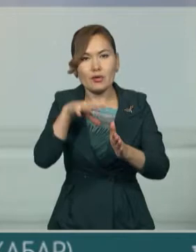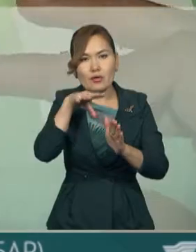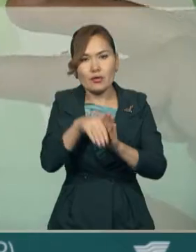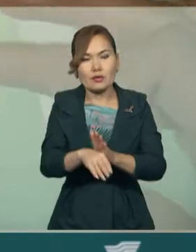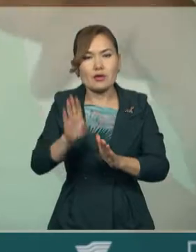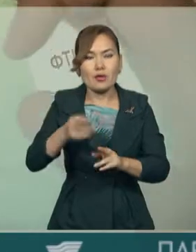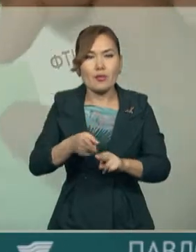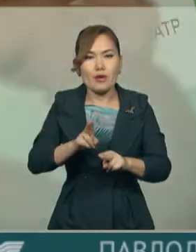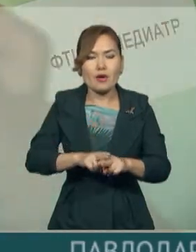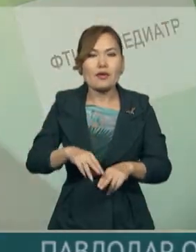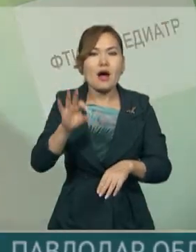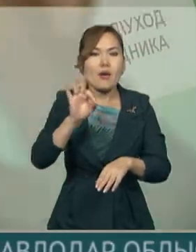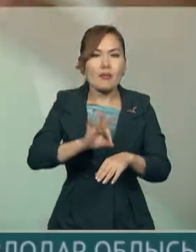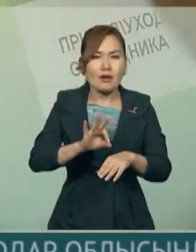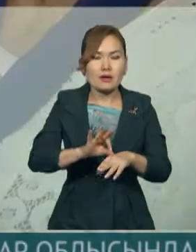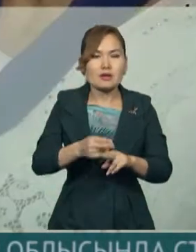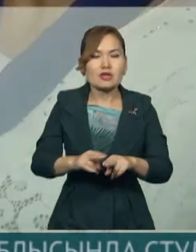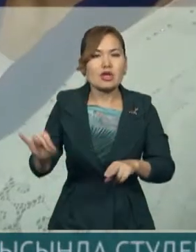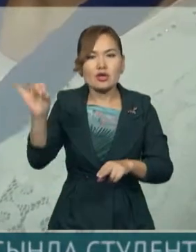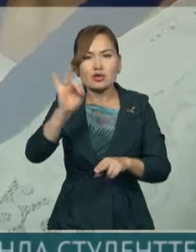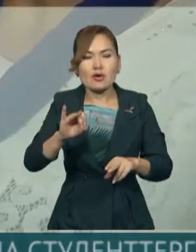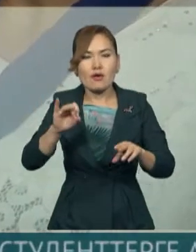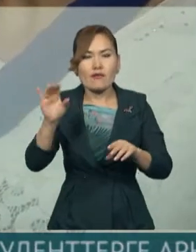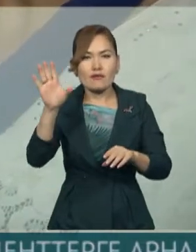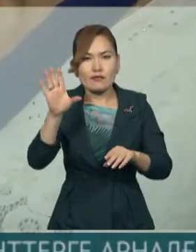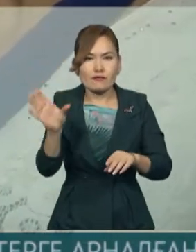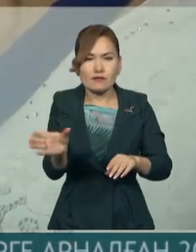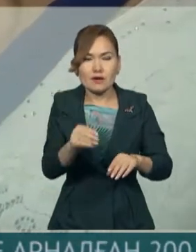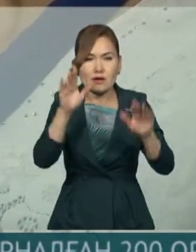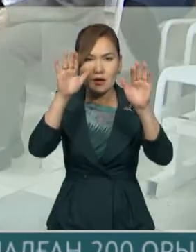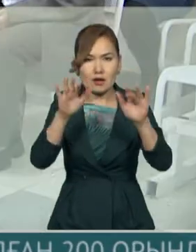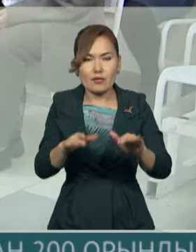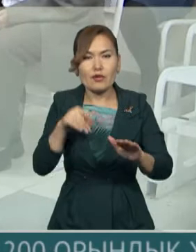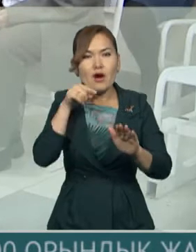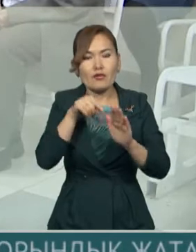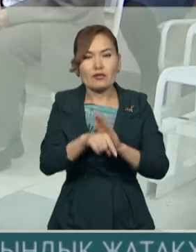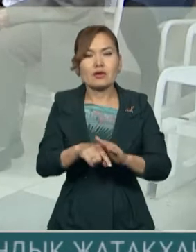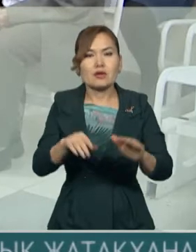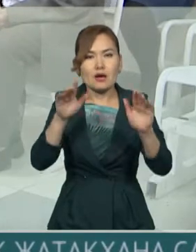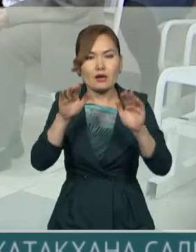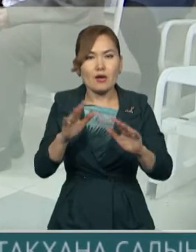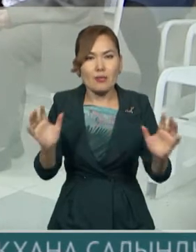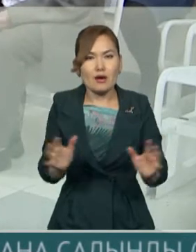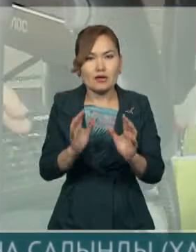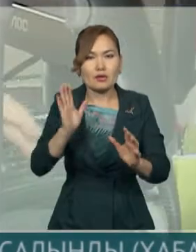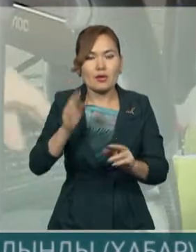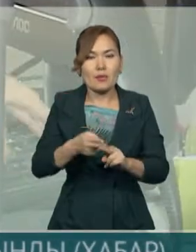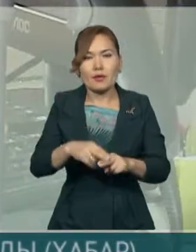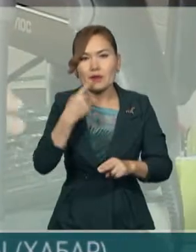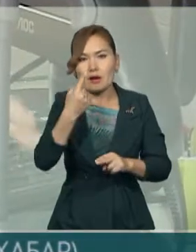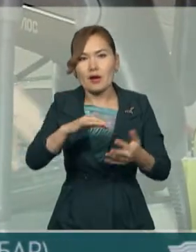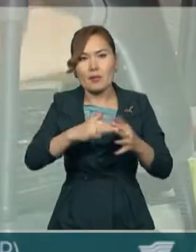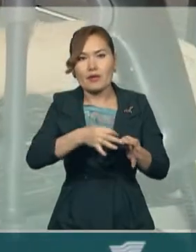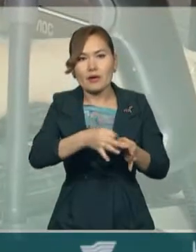арқылы диагноз қоюда жеңілдейді. Келер жылдың соңына дейін облыстағы барлық емдеу мекемелері жаңа жүйеге көшірілмек, ол үшін шалғай елді